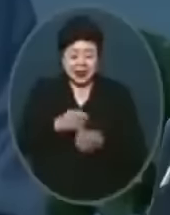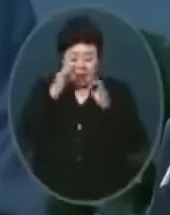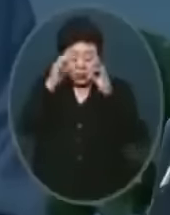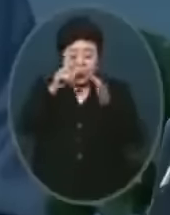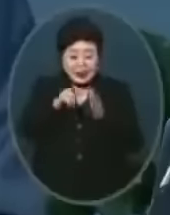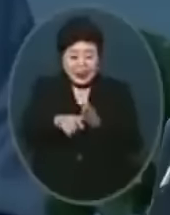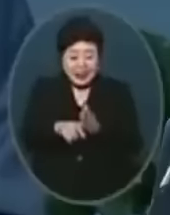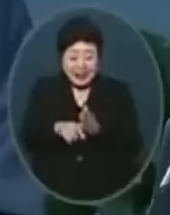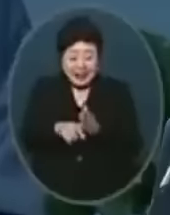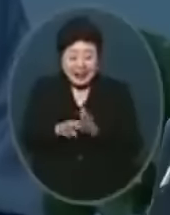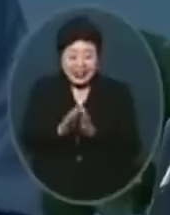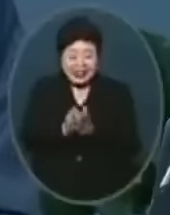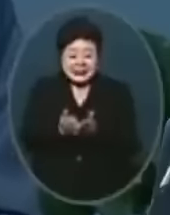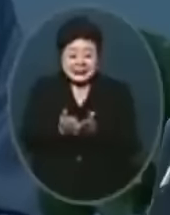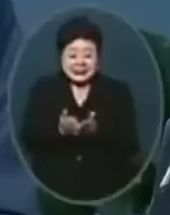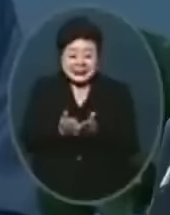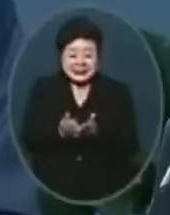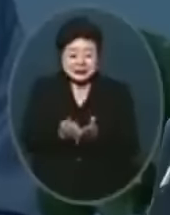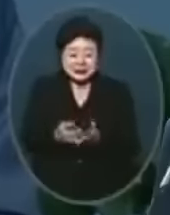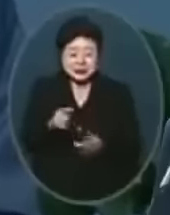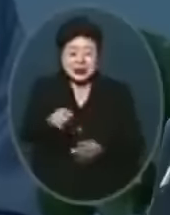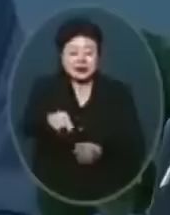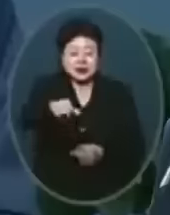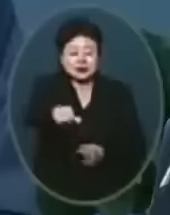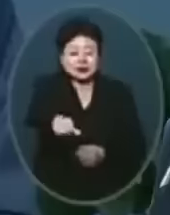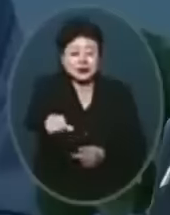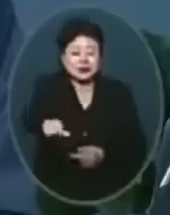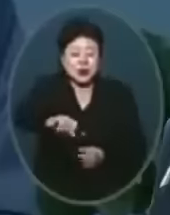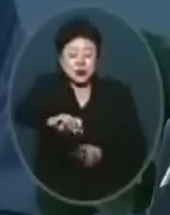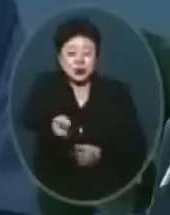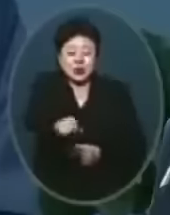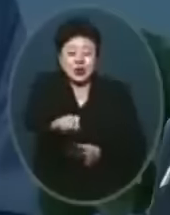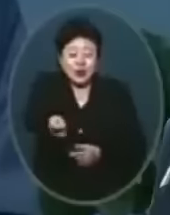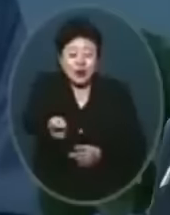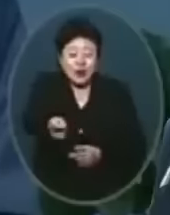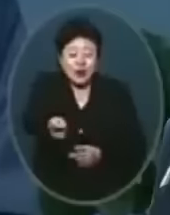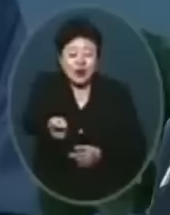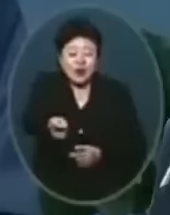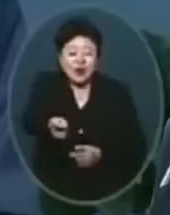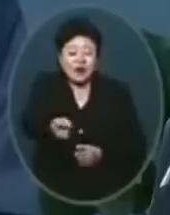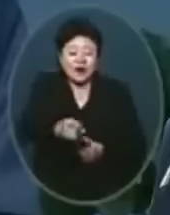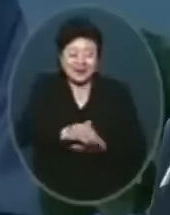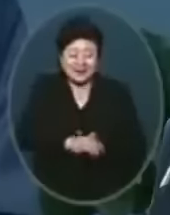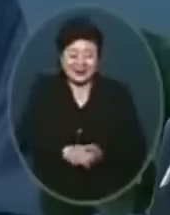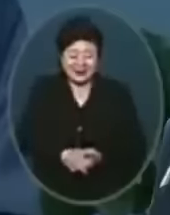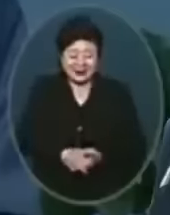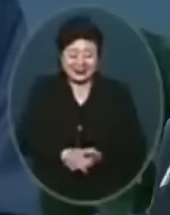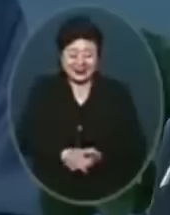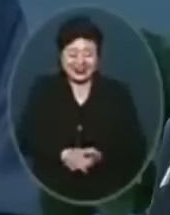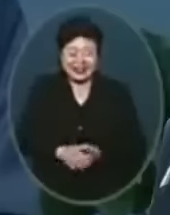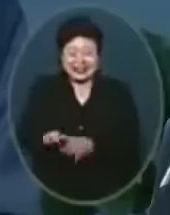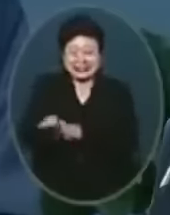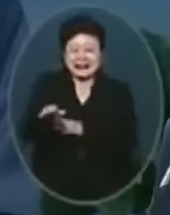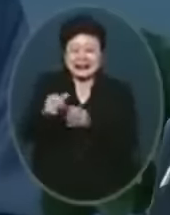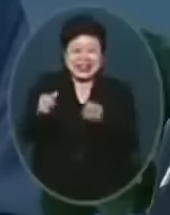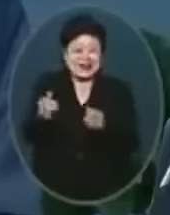볼 때 직접 가서 스위치를 손으로 누르고 돌리고 하는